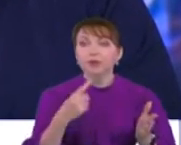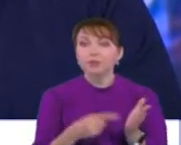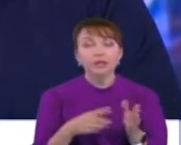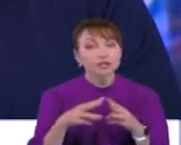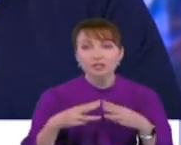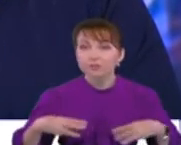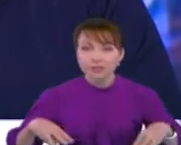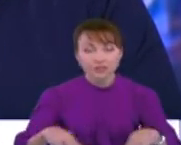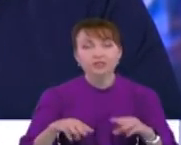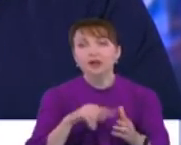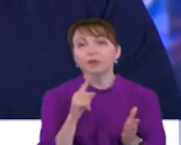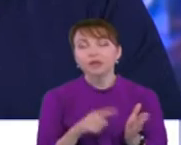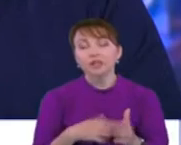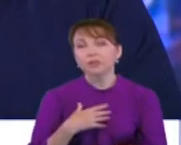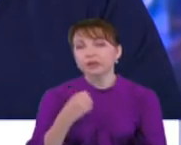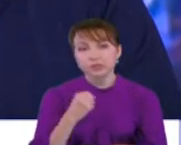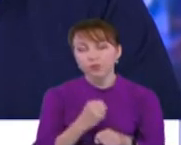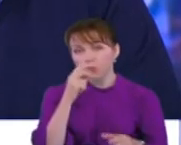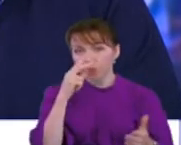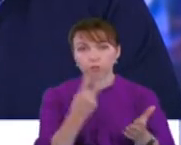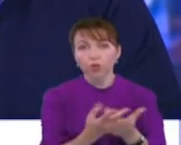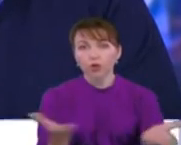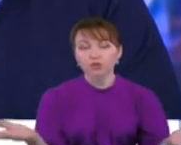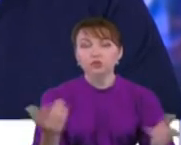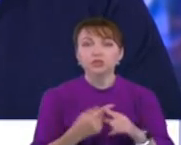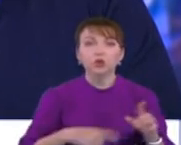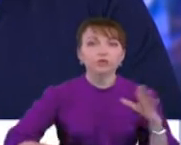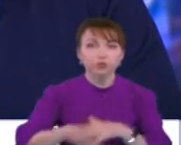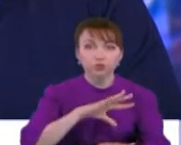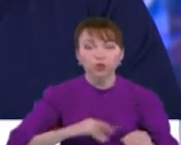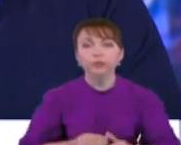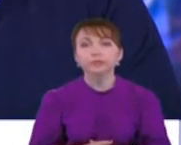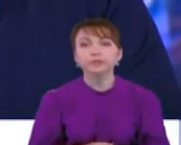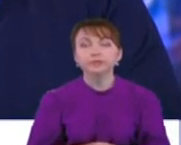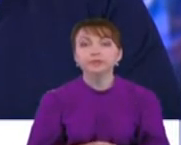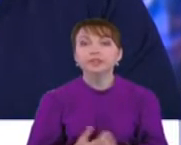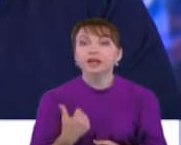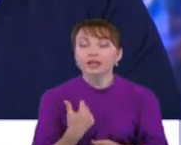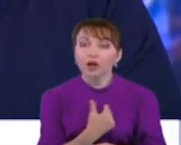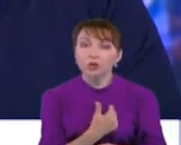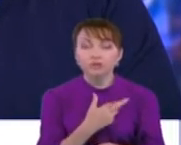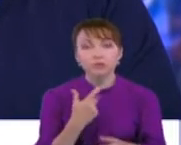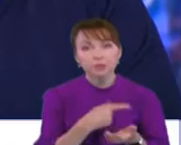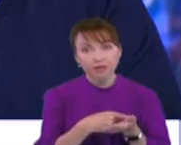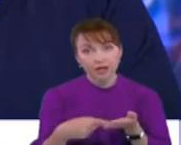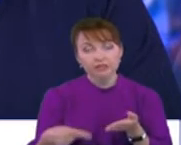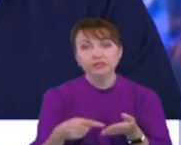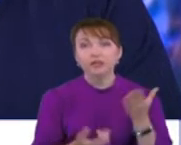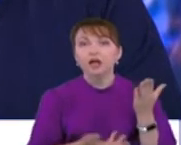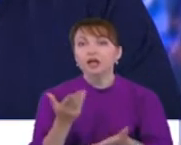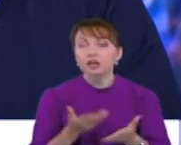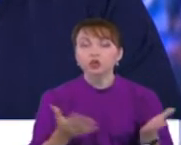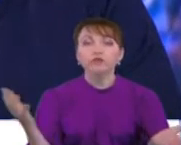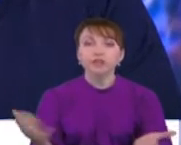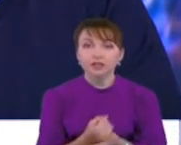міністра, питання в принципової показі всього цього. Тому і я хотів би підкреслити, що якщо